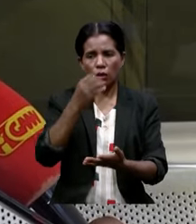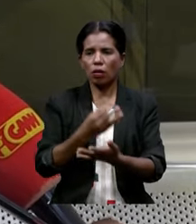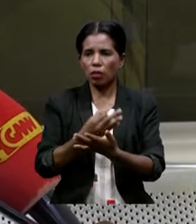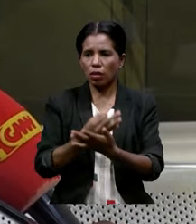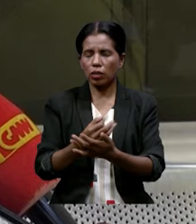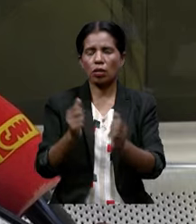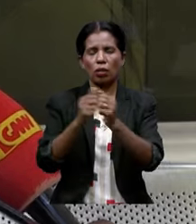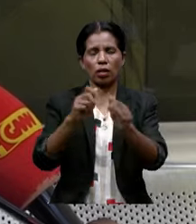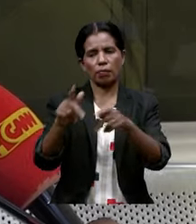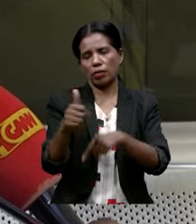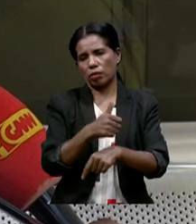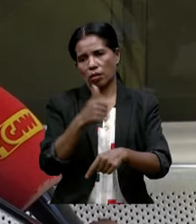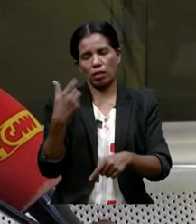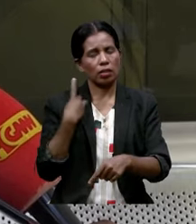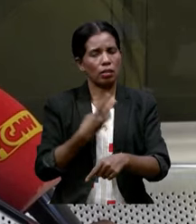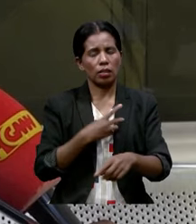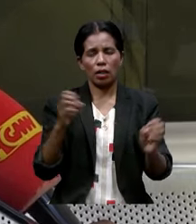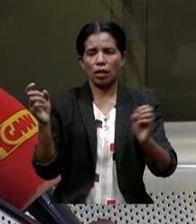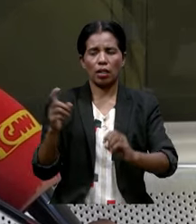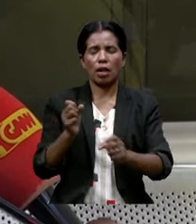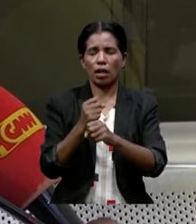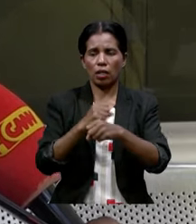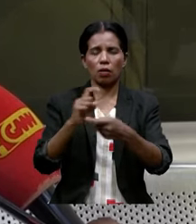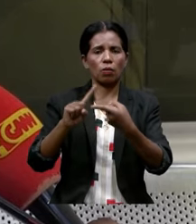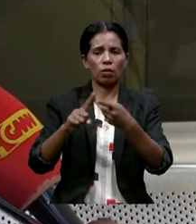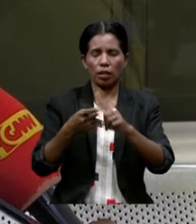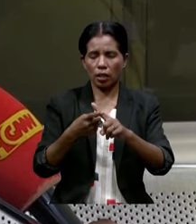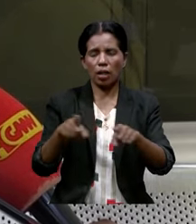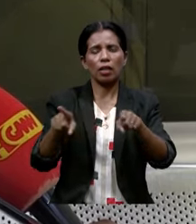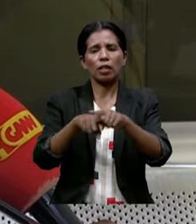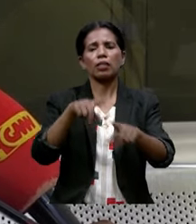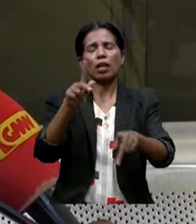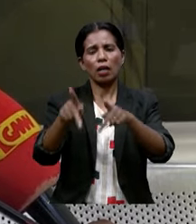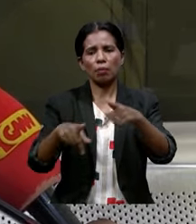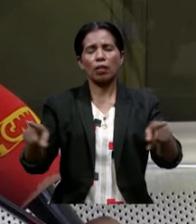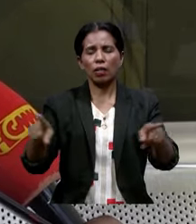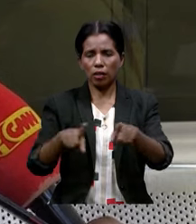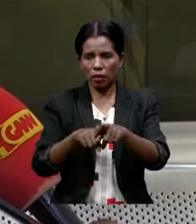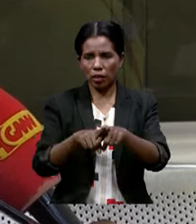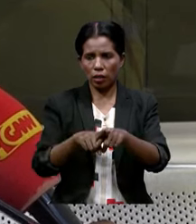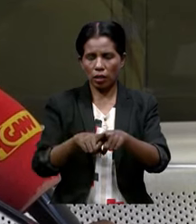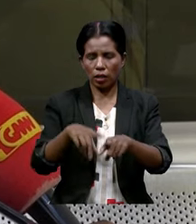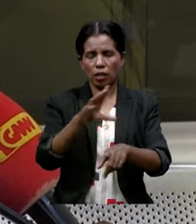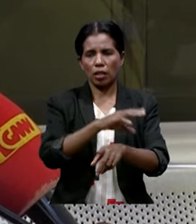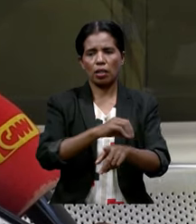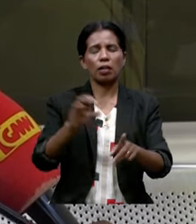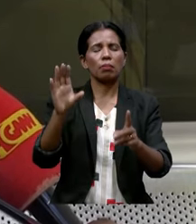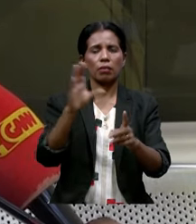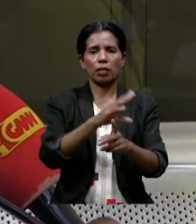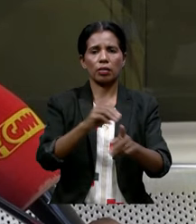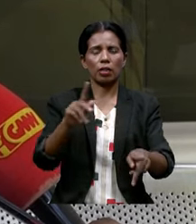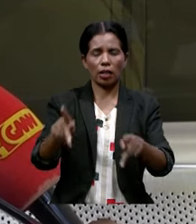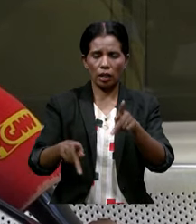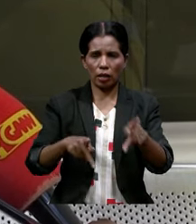itene ema sira ita lali ga malu mudar ema mudar sidadau mudar kreatura maroma kninia mas